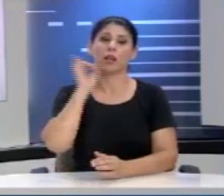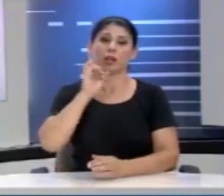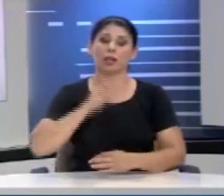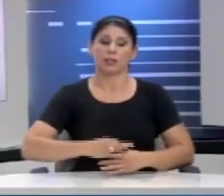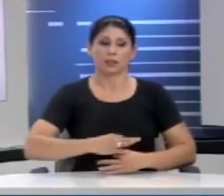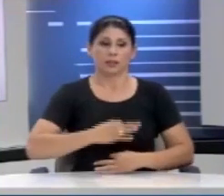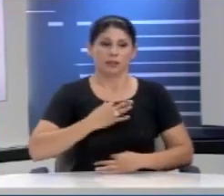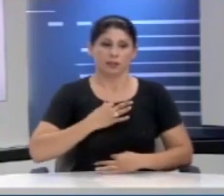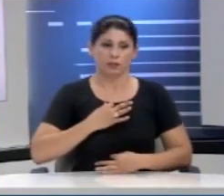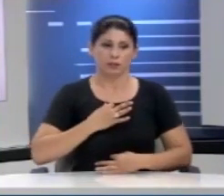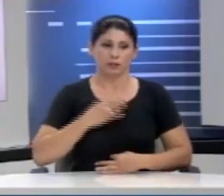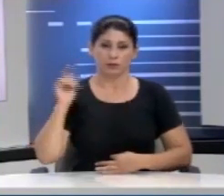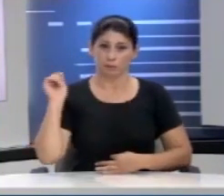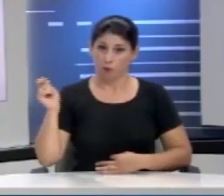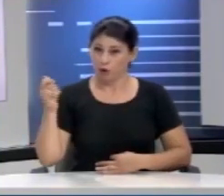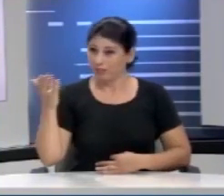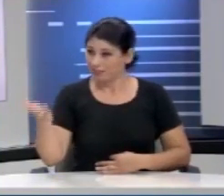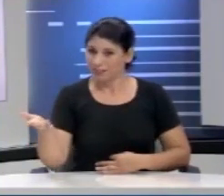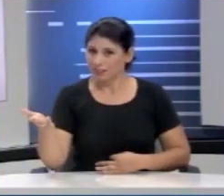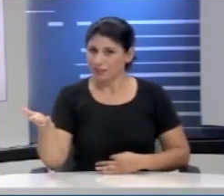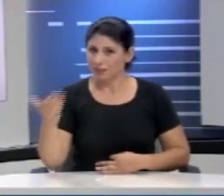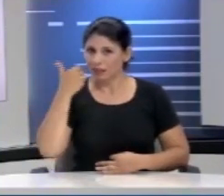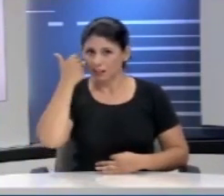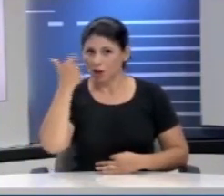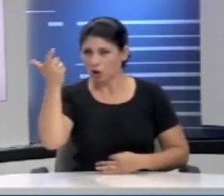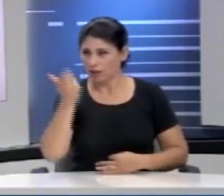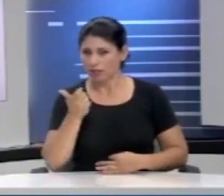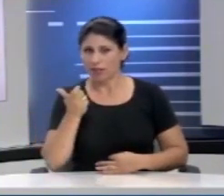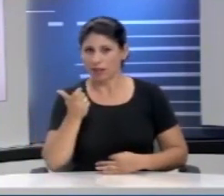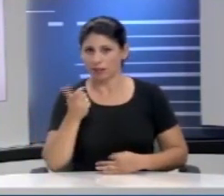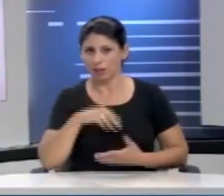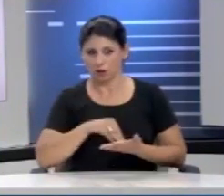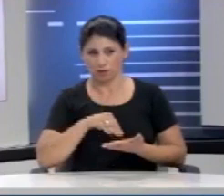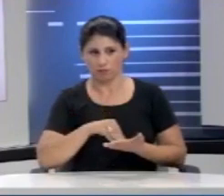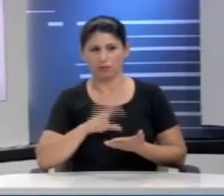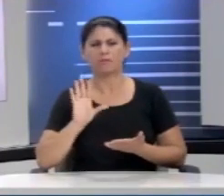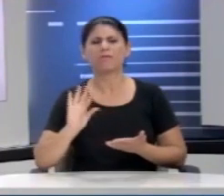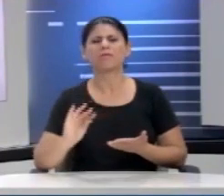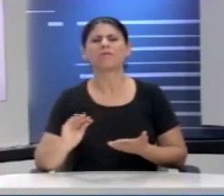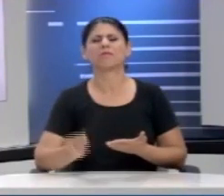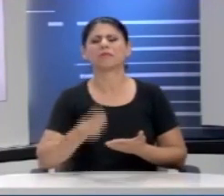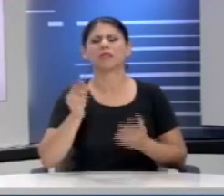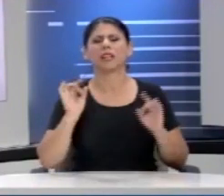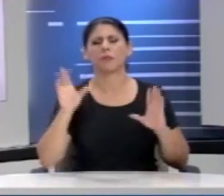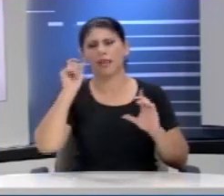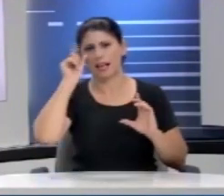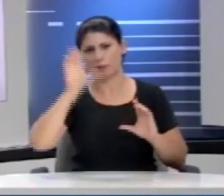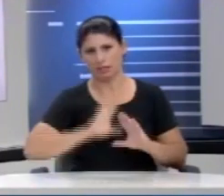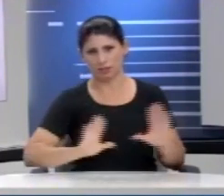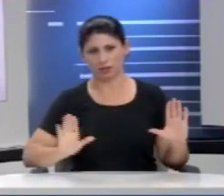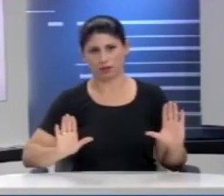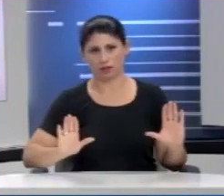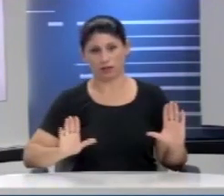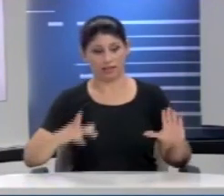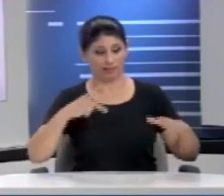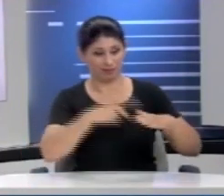κύριοι, η πολιτική σας για τα κόκκινα δάνεια επίσης δεν δημιουργεί κανενός είδους εκπλήξεις.